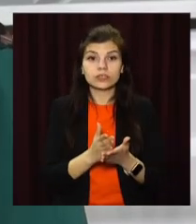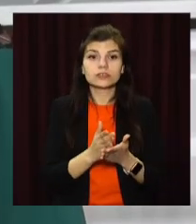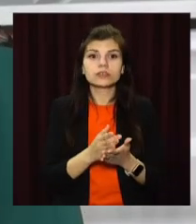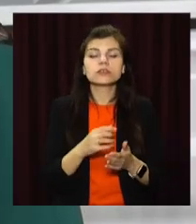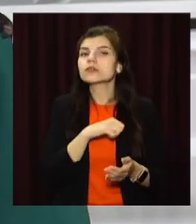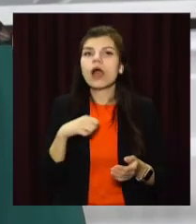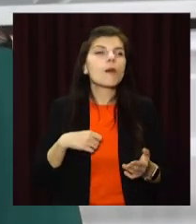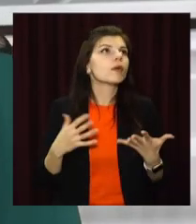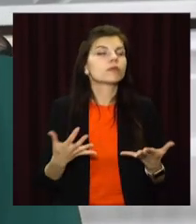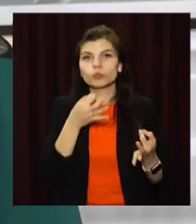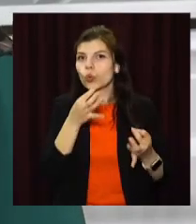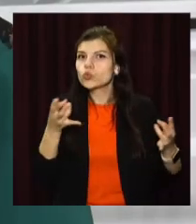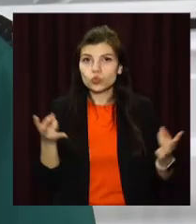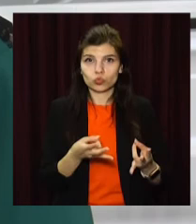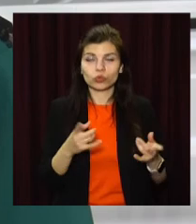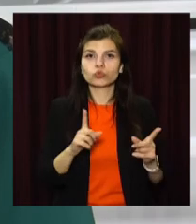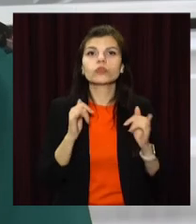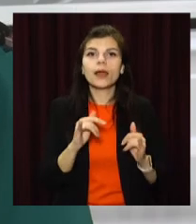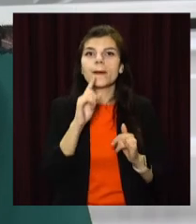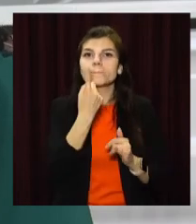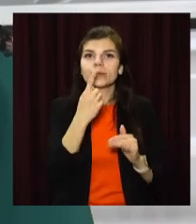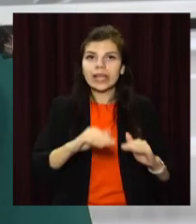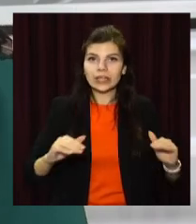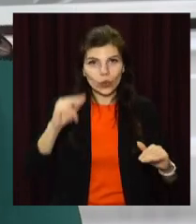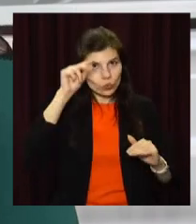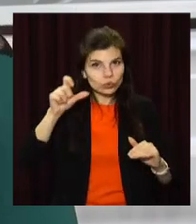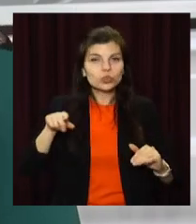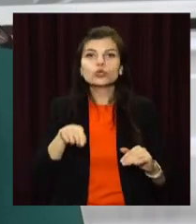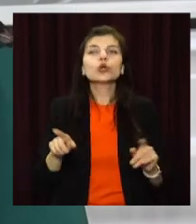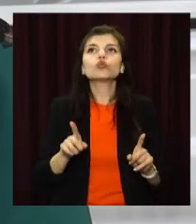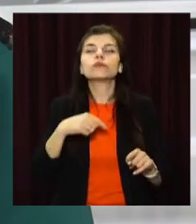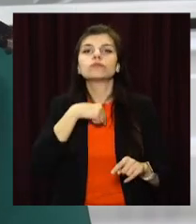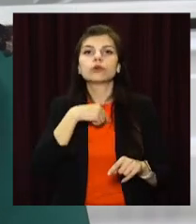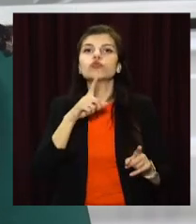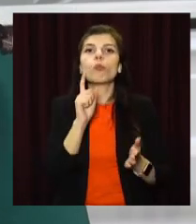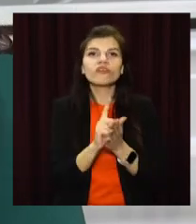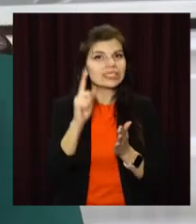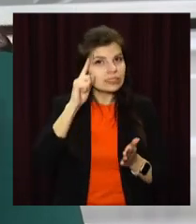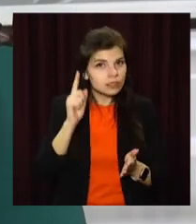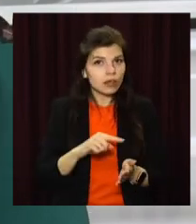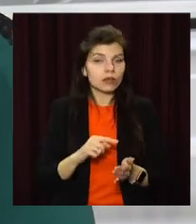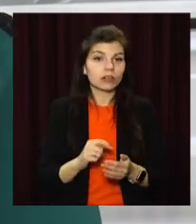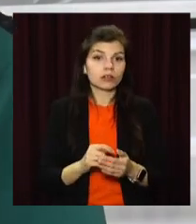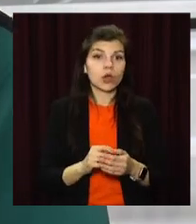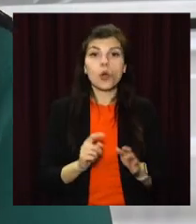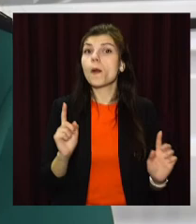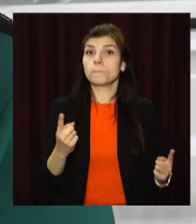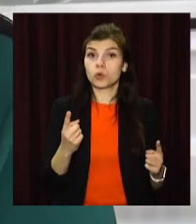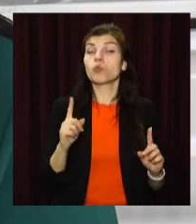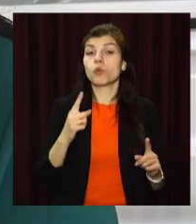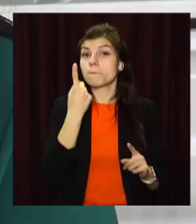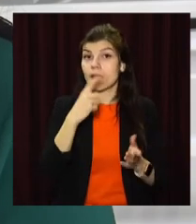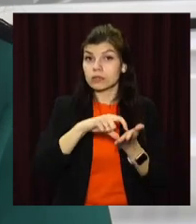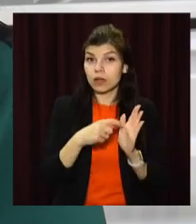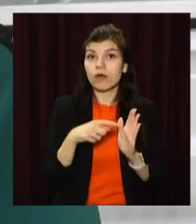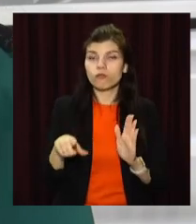саме таке необхідне, що дається для учнів першого класу, що вони повинні знати. Тому що перший